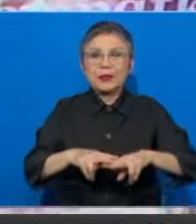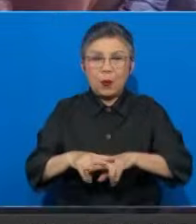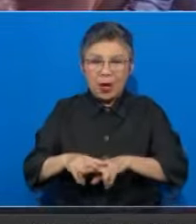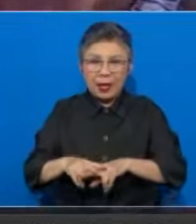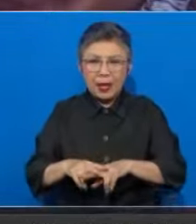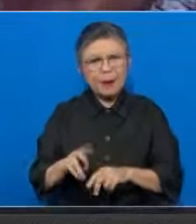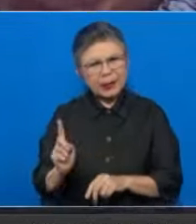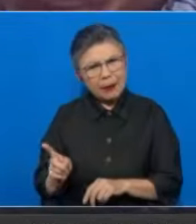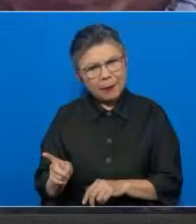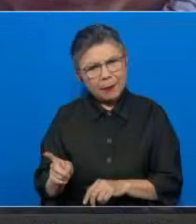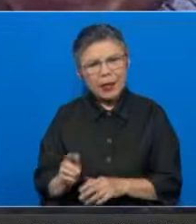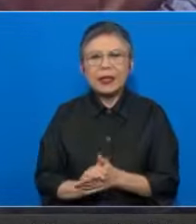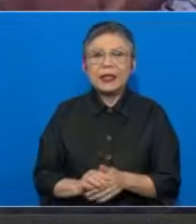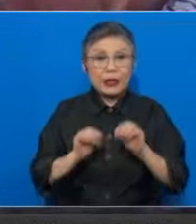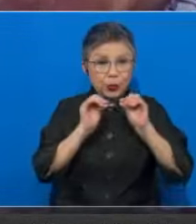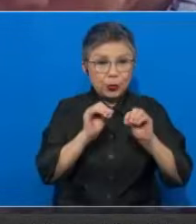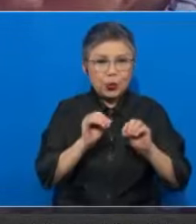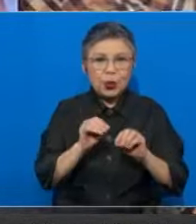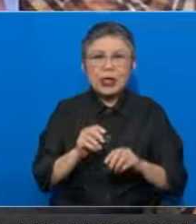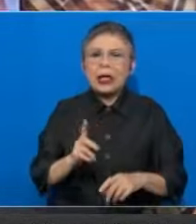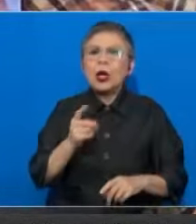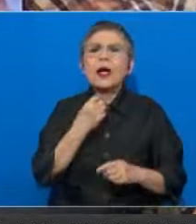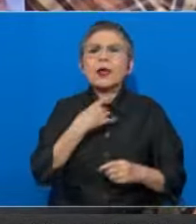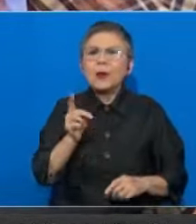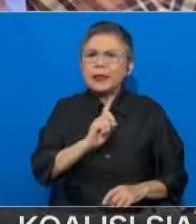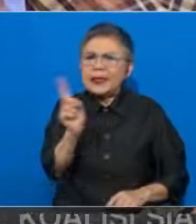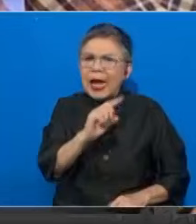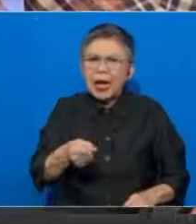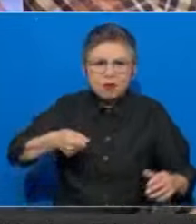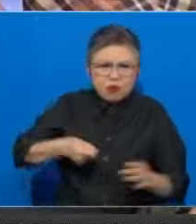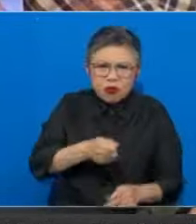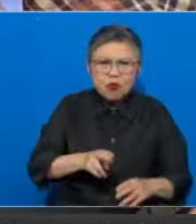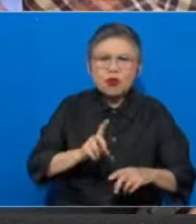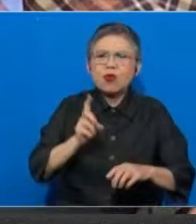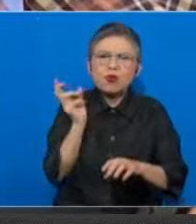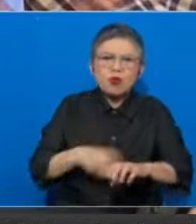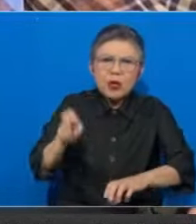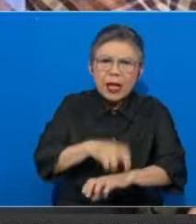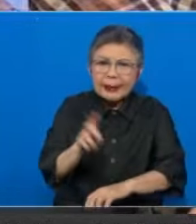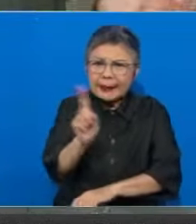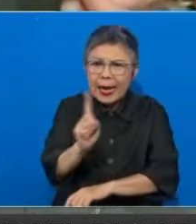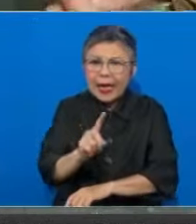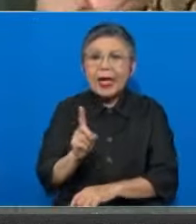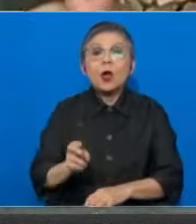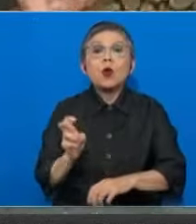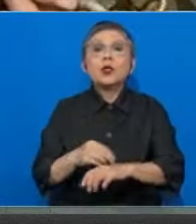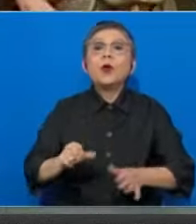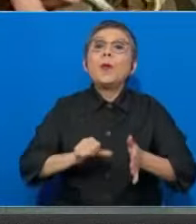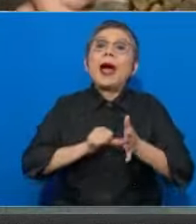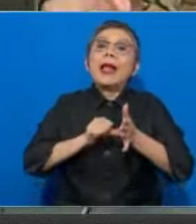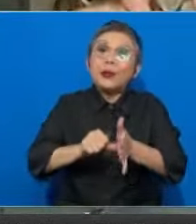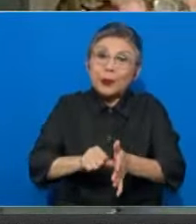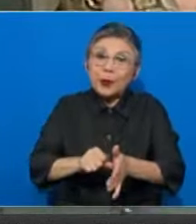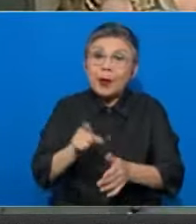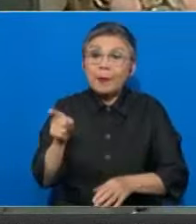persawahan. Dalam edukasi yang diberikan, relawan mengajak warga yang menemukan ular tidak langsung membunuh, karena keberadaan ular sangat penting